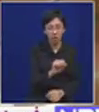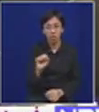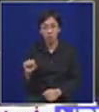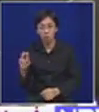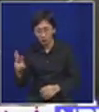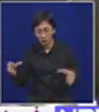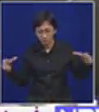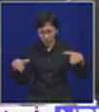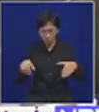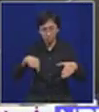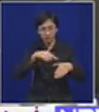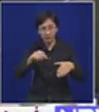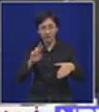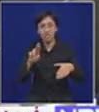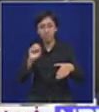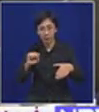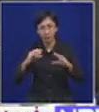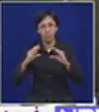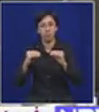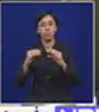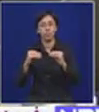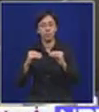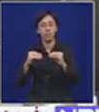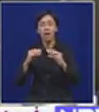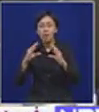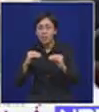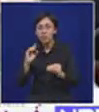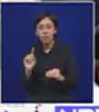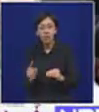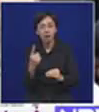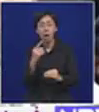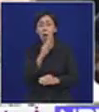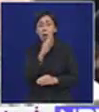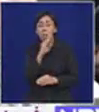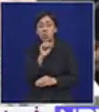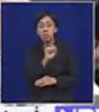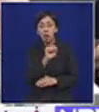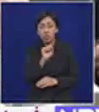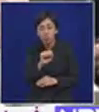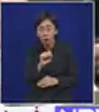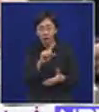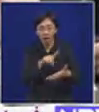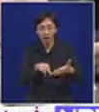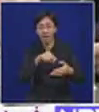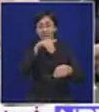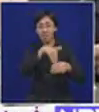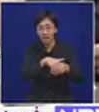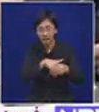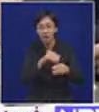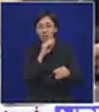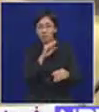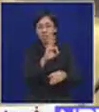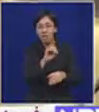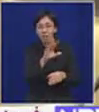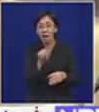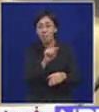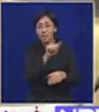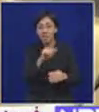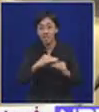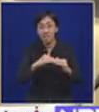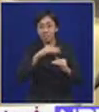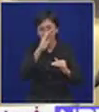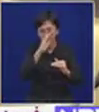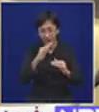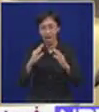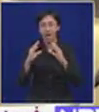พิจารณาถึงการประชุมรัฐสภานัดแรกซึ่งหากมีส.ส.ได้รับการเลือกตั้งถึง195ก็สามาร